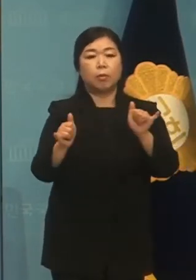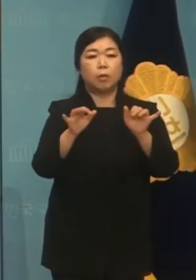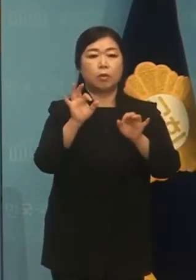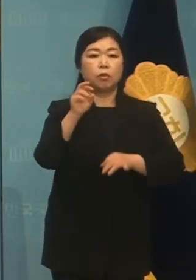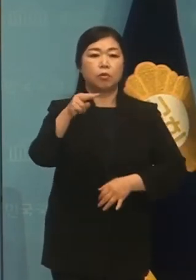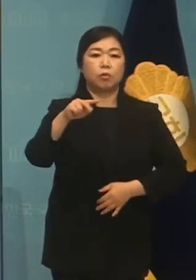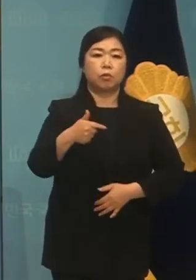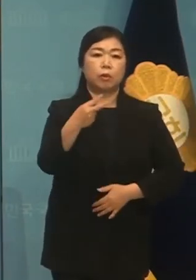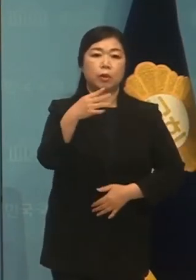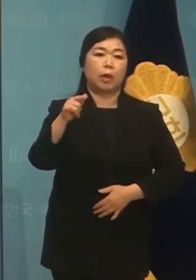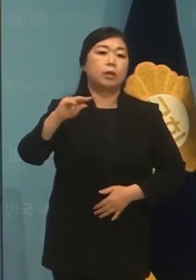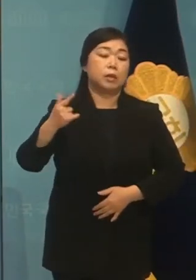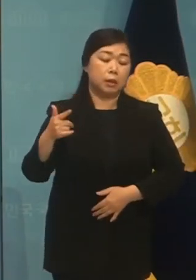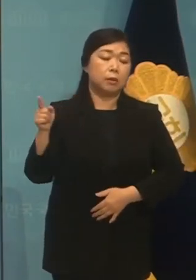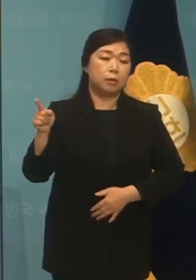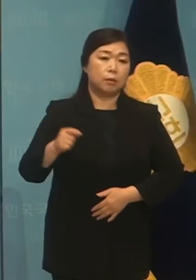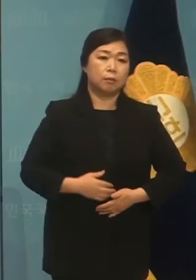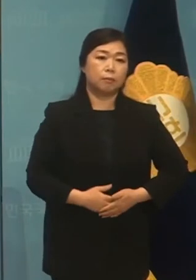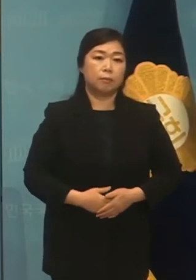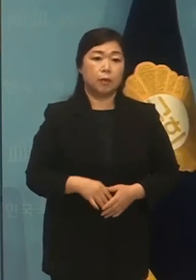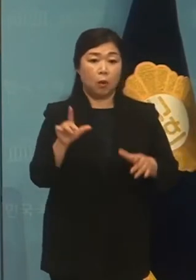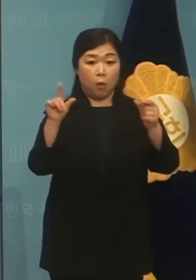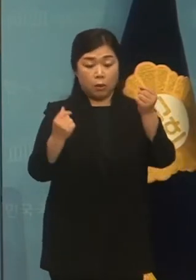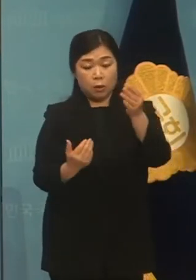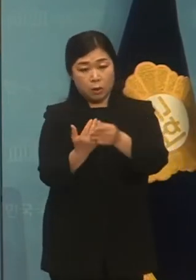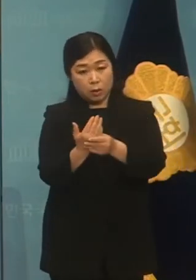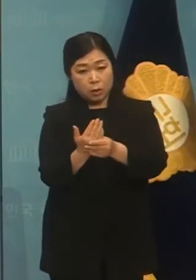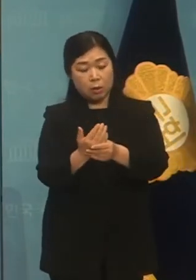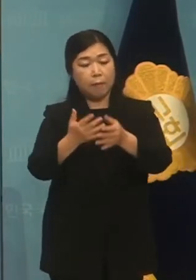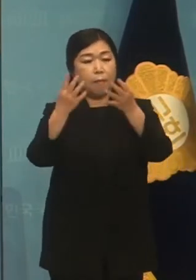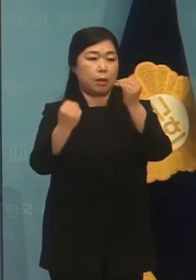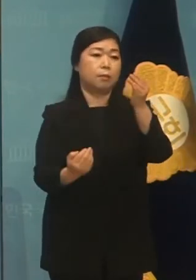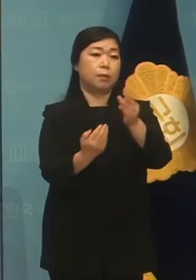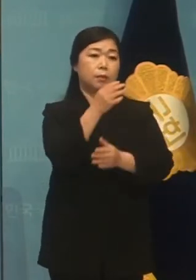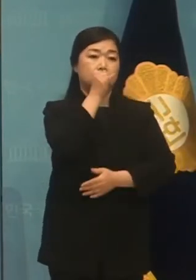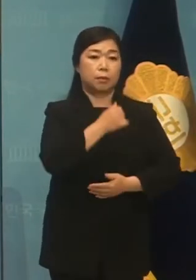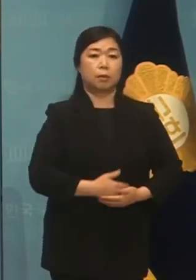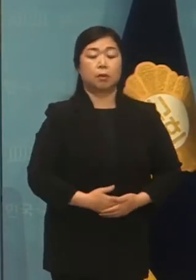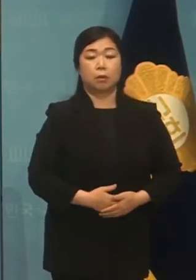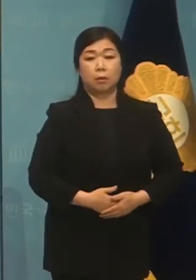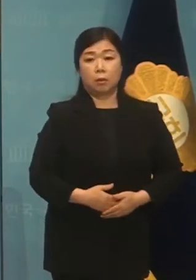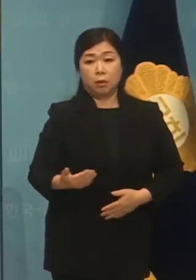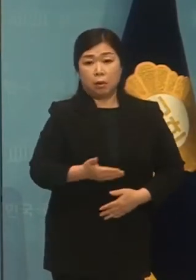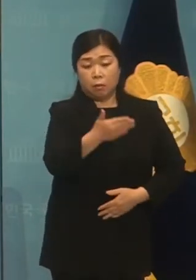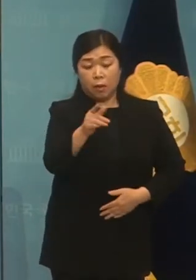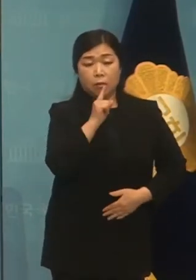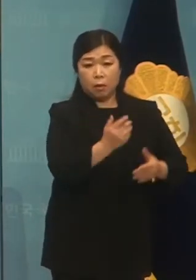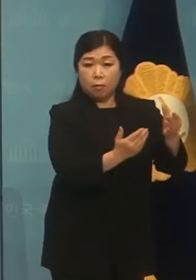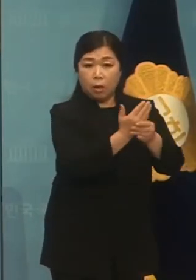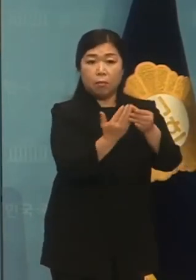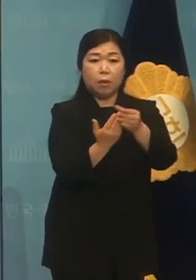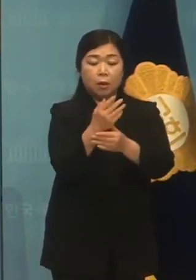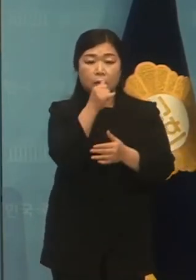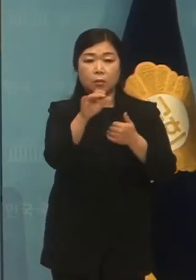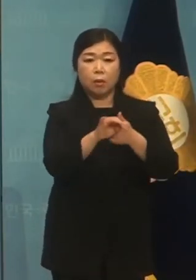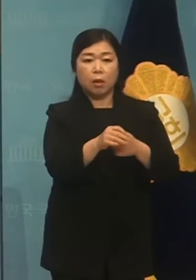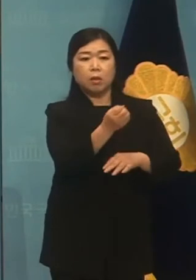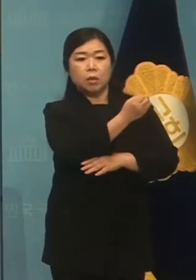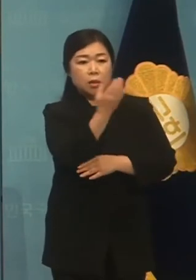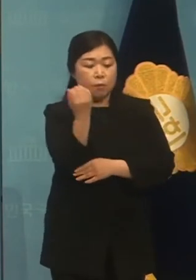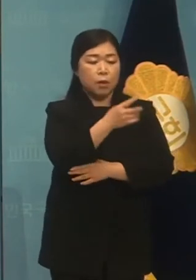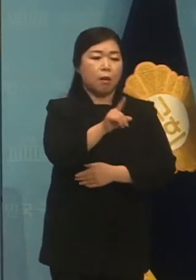윤대진이었습니다. 이런 일들이 너무나 그동안 많았습니다. 여러분들 무슨 일이 있으면